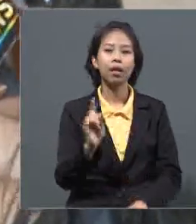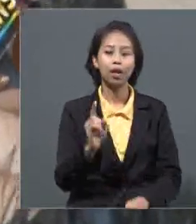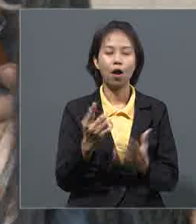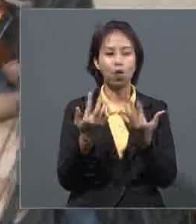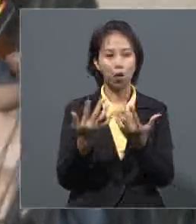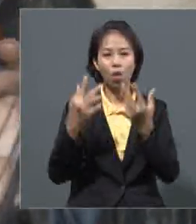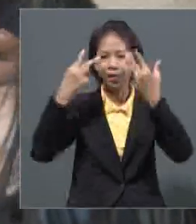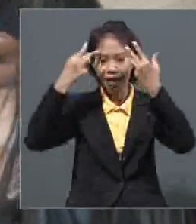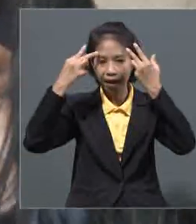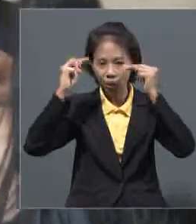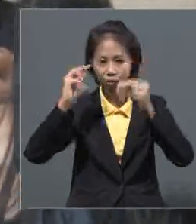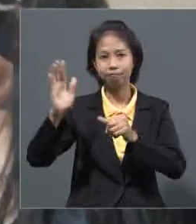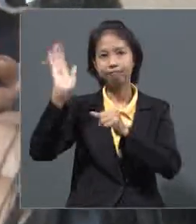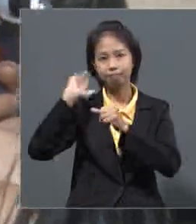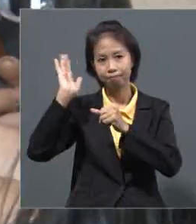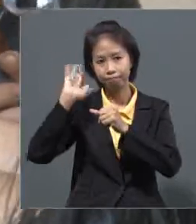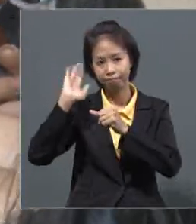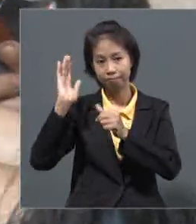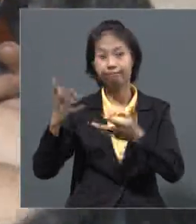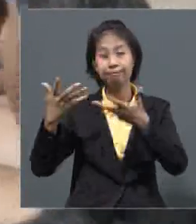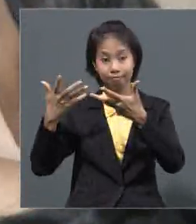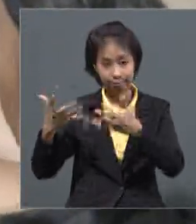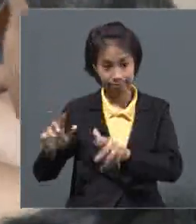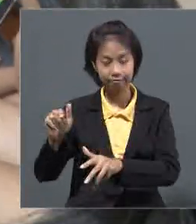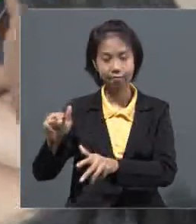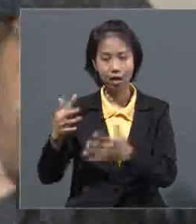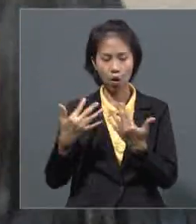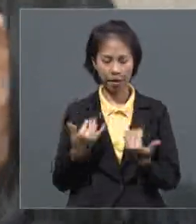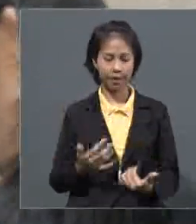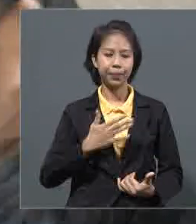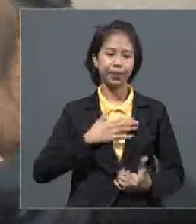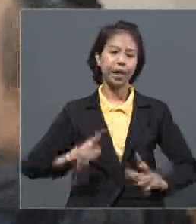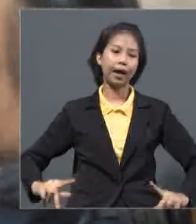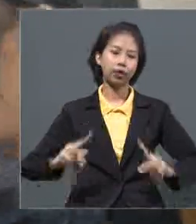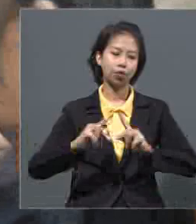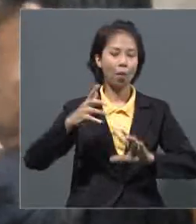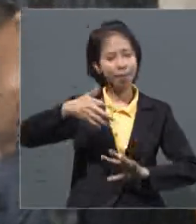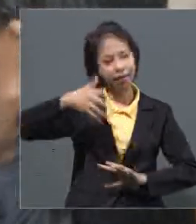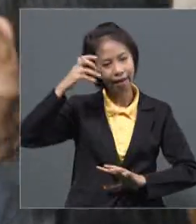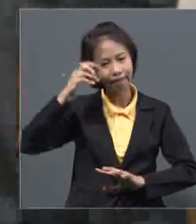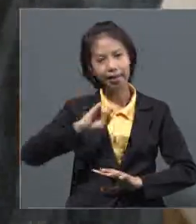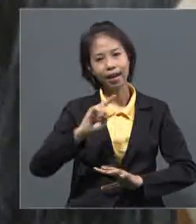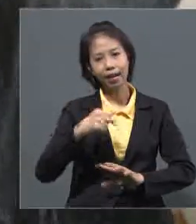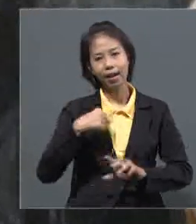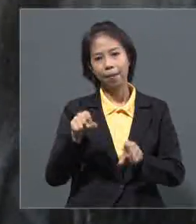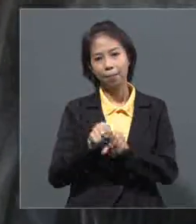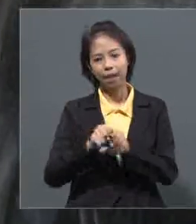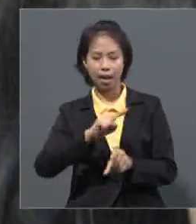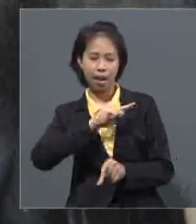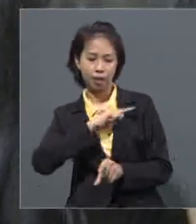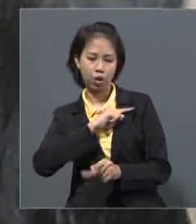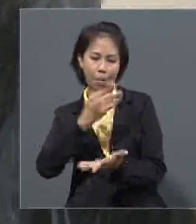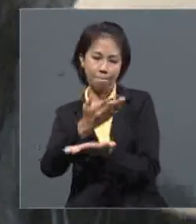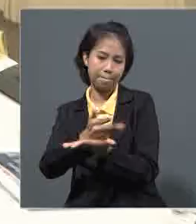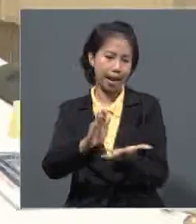นตรีแถลงนโยบายต่อรัฐสภาแล้วในส่วนของกระทรวงมหาดไทยไม่อยากใช้คำว่าการแบ่งหน้าที่รับผิดชอบอ